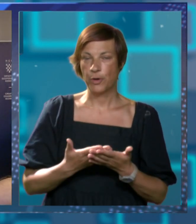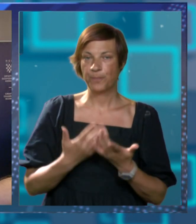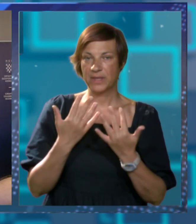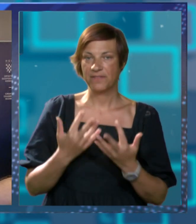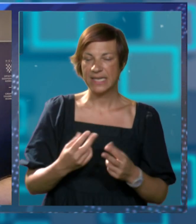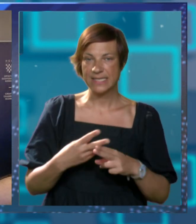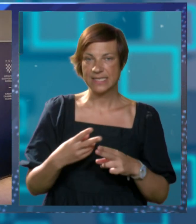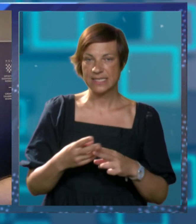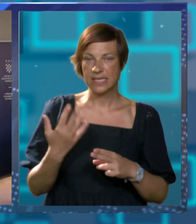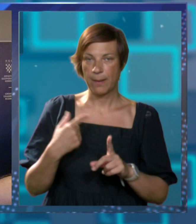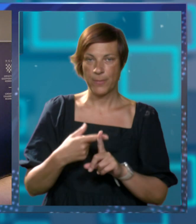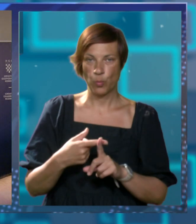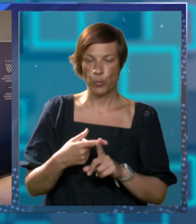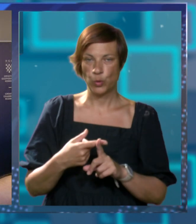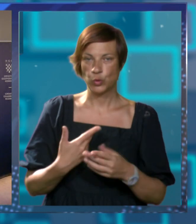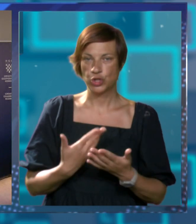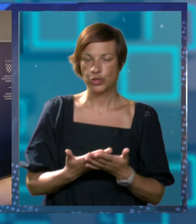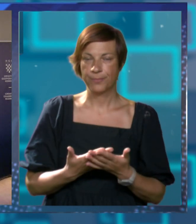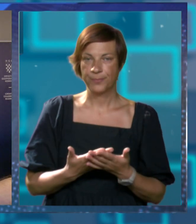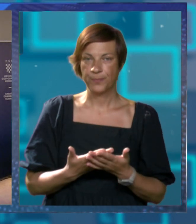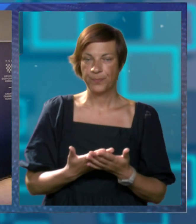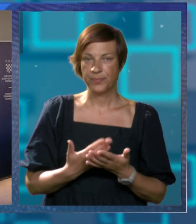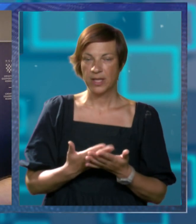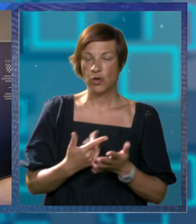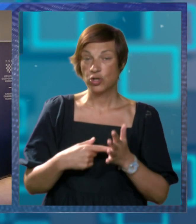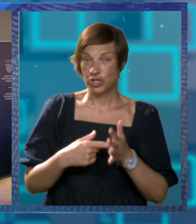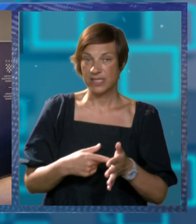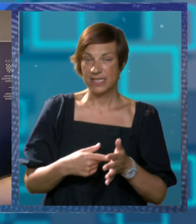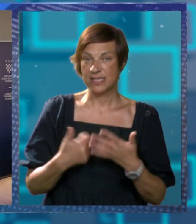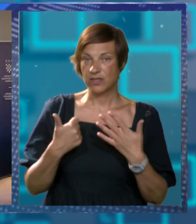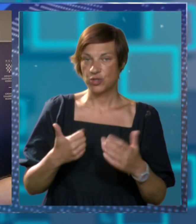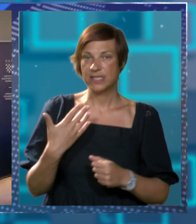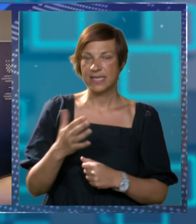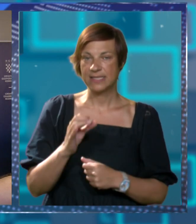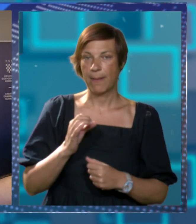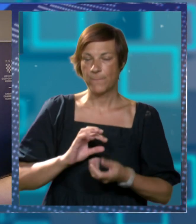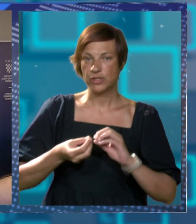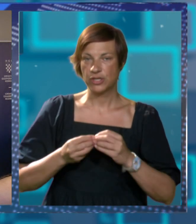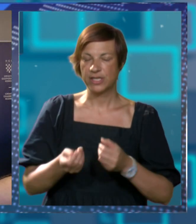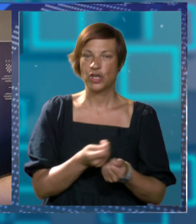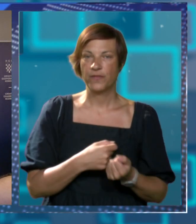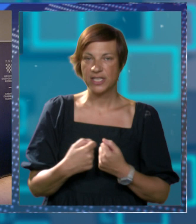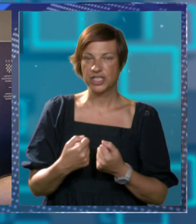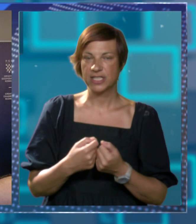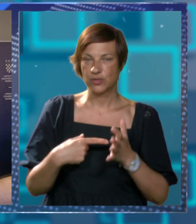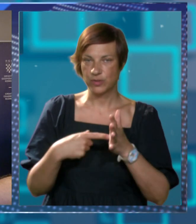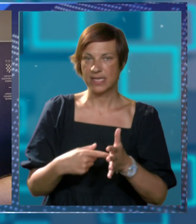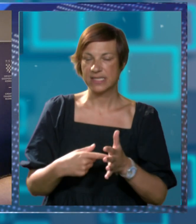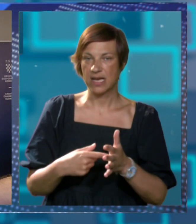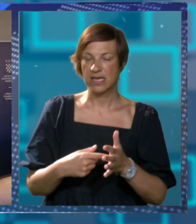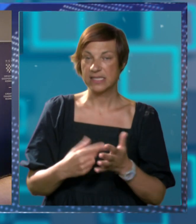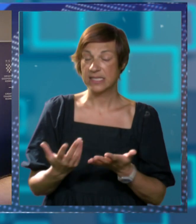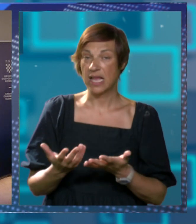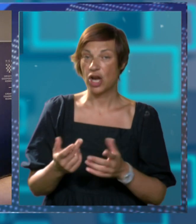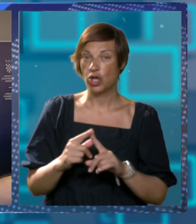konsolidirani financijski rezultat je bio u plusu. Ono što je zapravo za istaknut, 65% trgovačkih društava je iskazalo